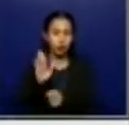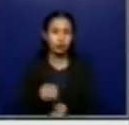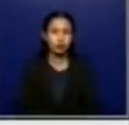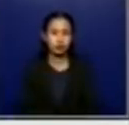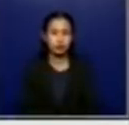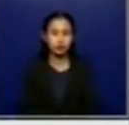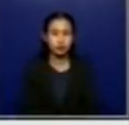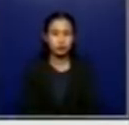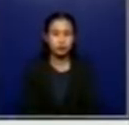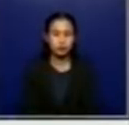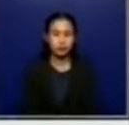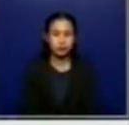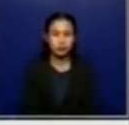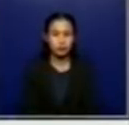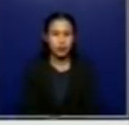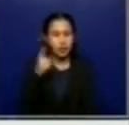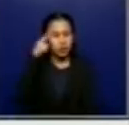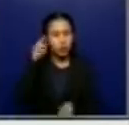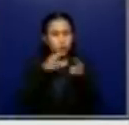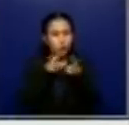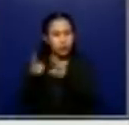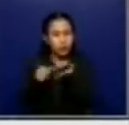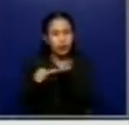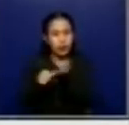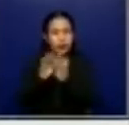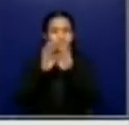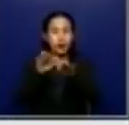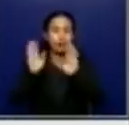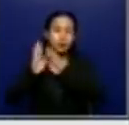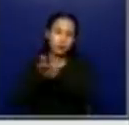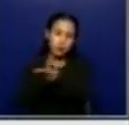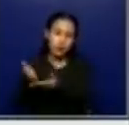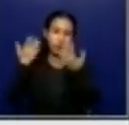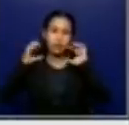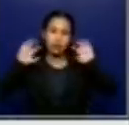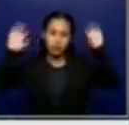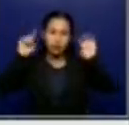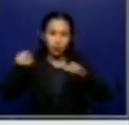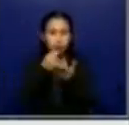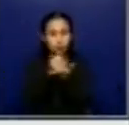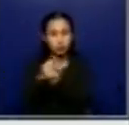แก้รัฐมนูลเป็นทางออกผมก็ฝากไปยังฝ่ายรัฐบาลต้องเร่งทำช่วยทำ